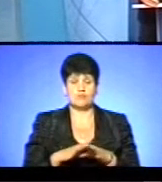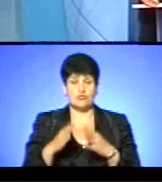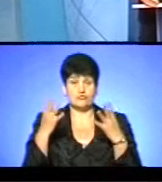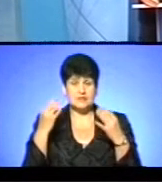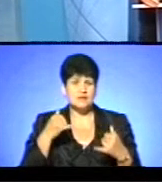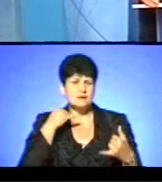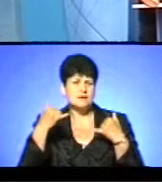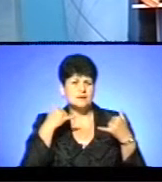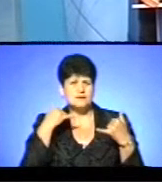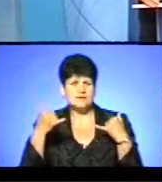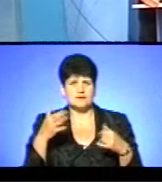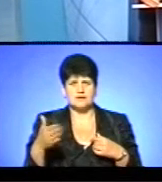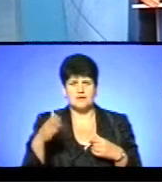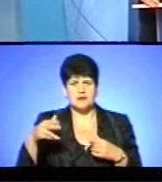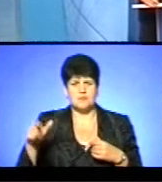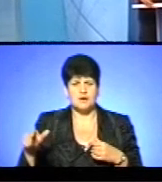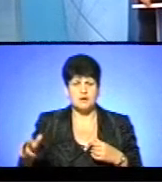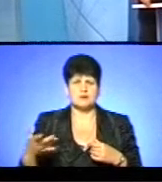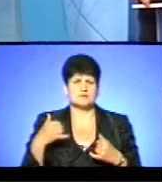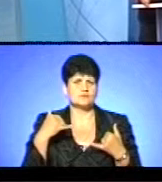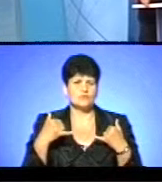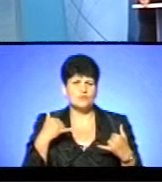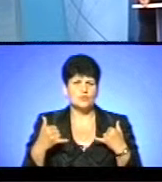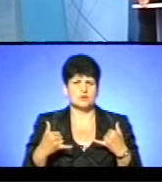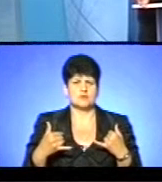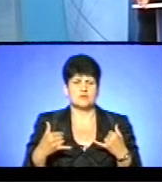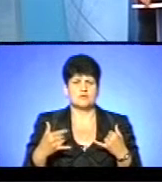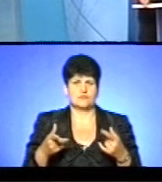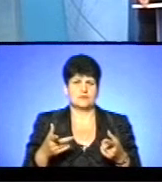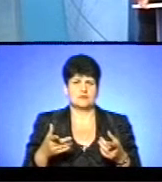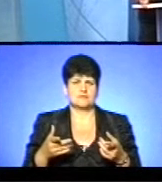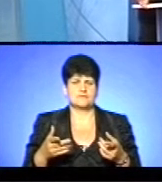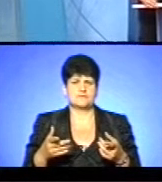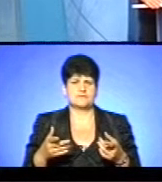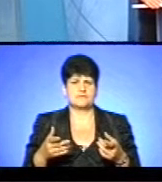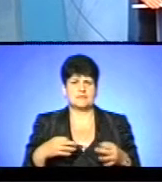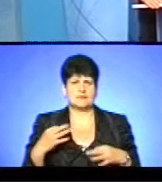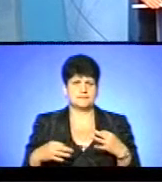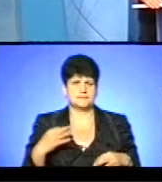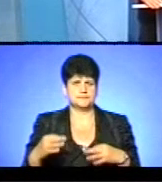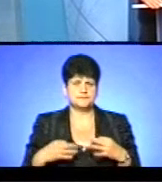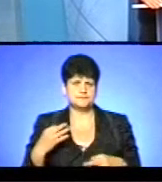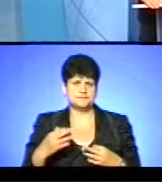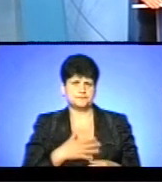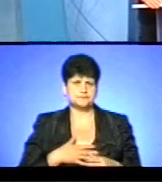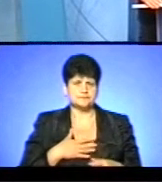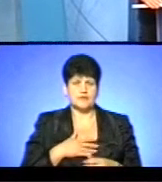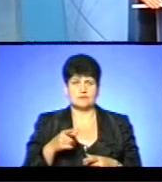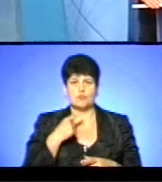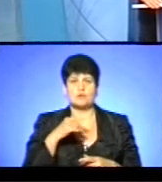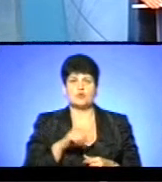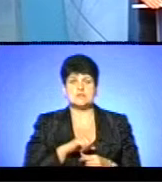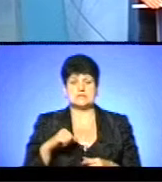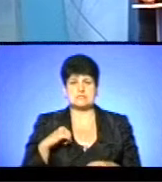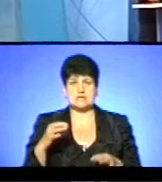маса дзвінків від рибаків, і всі рибаки невдоволені, рибаки просто дістають, ну, вже себе не контролюють, і вони проговорюються про самосуд. Тобто вони